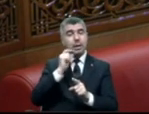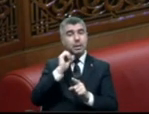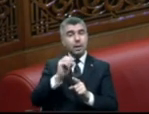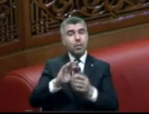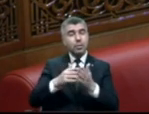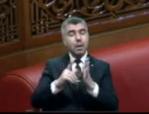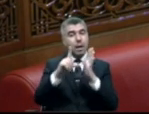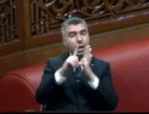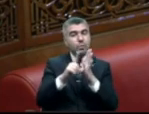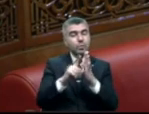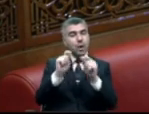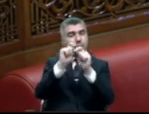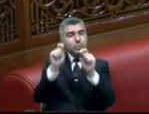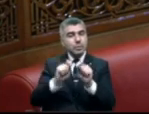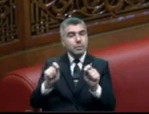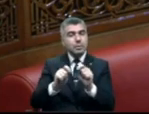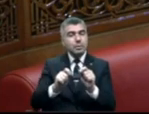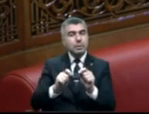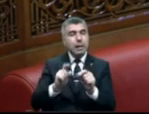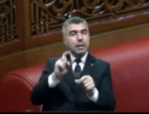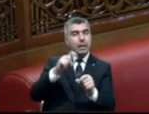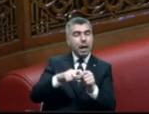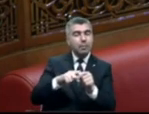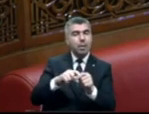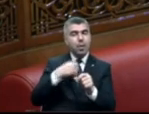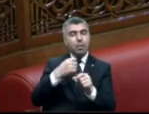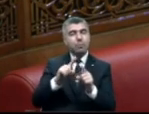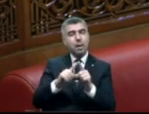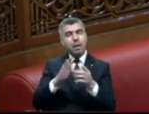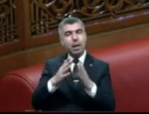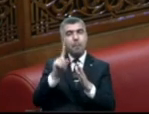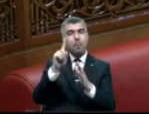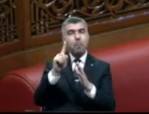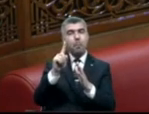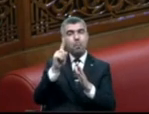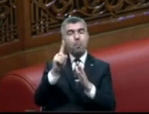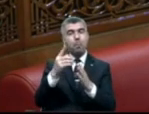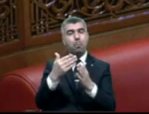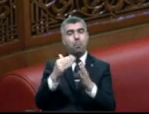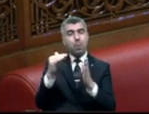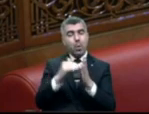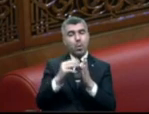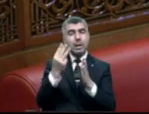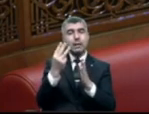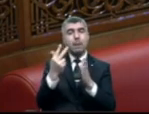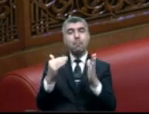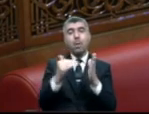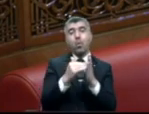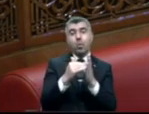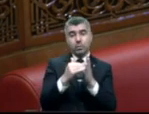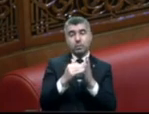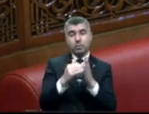المتعلقة بممارسة الحق النقابي، كالتراحم على الغرامة بين 15,000 حتى 30,000 درهم، وهي الغرامة التي تضاعف في